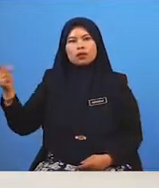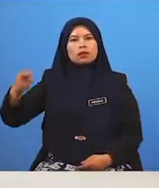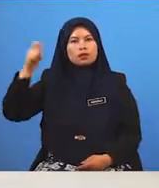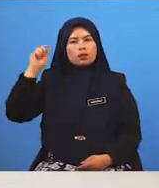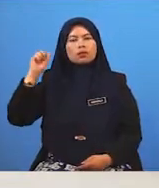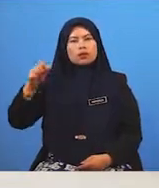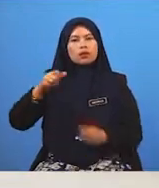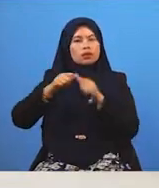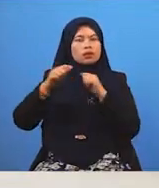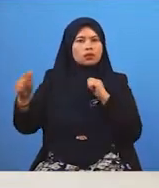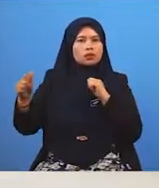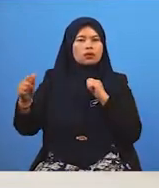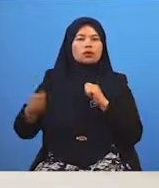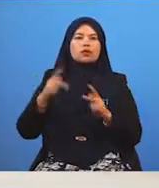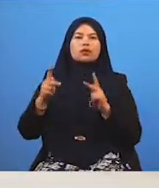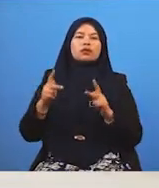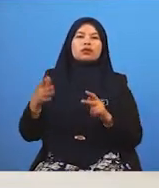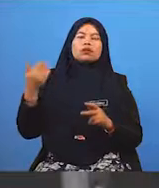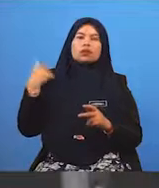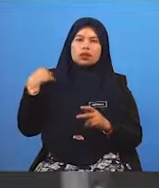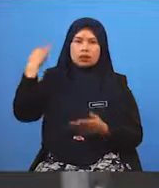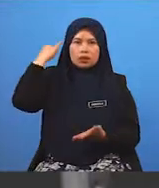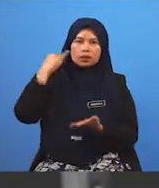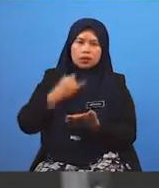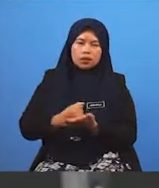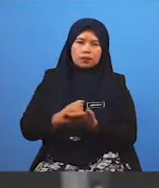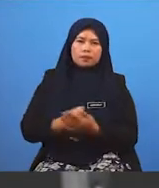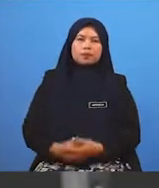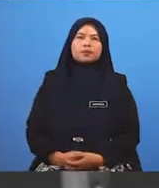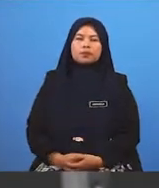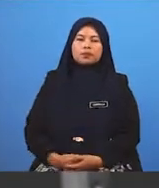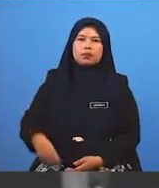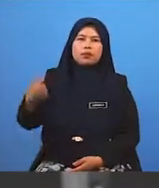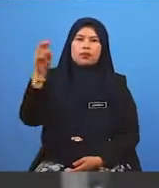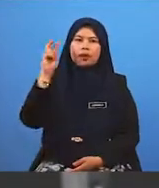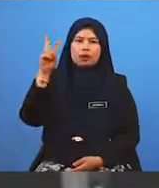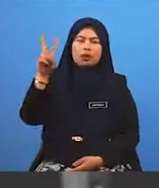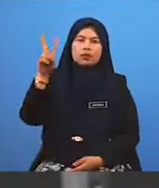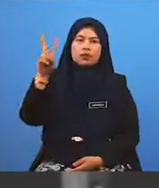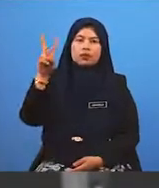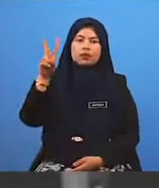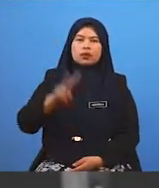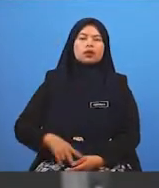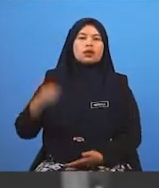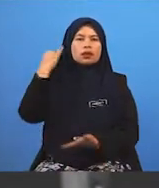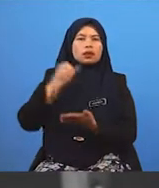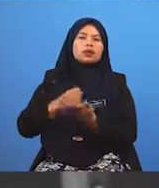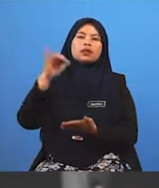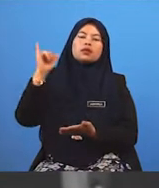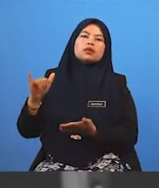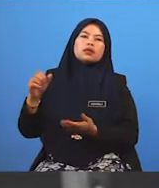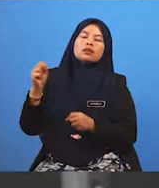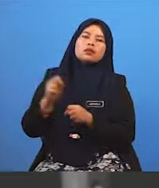yang dimiliki dalam diri seorang Muslim. Manakala yang kedua, iman yang sempurna